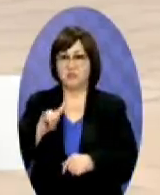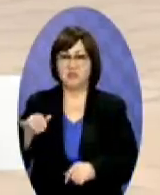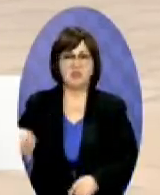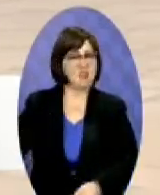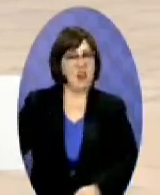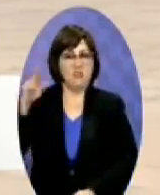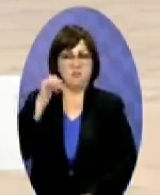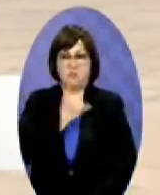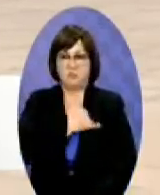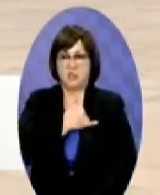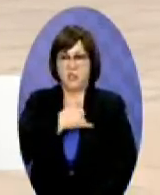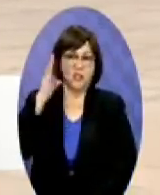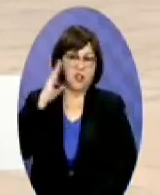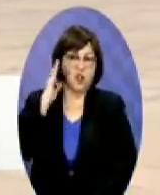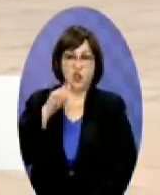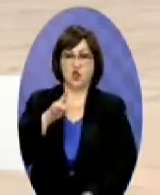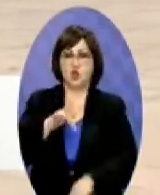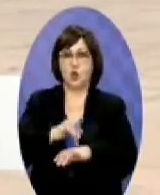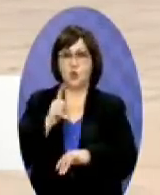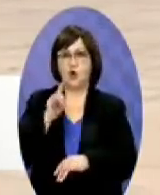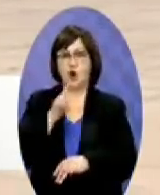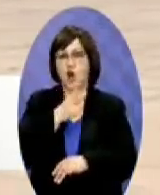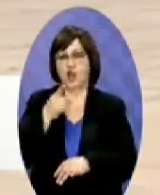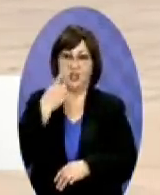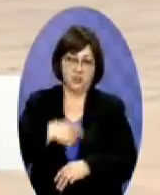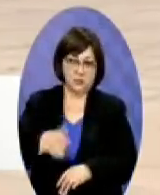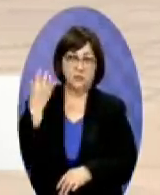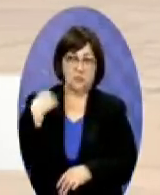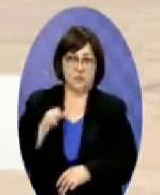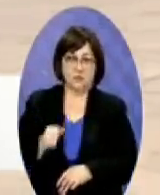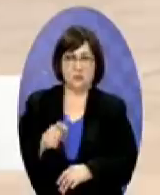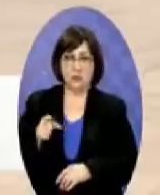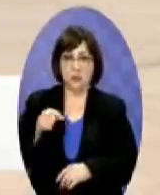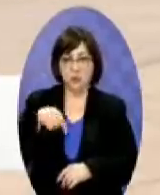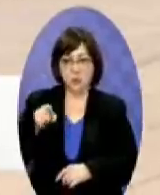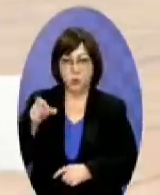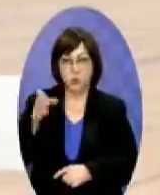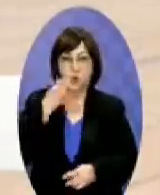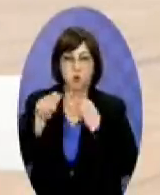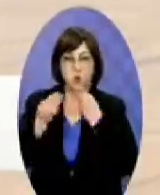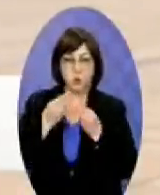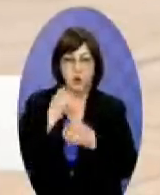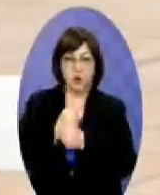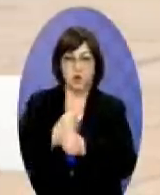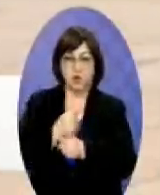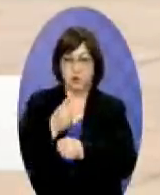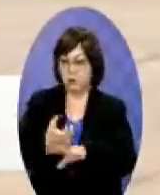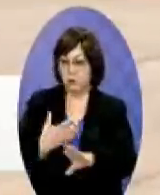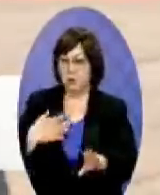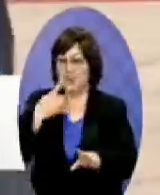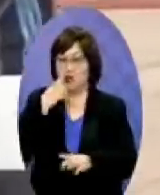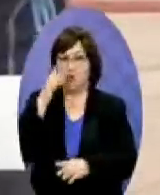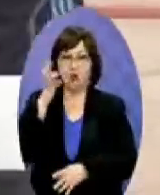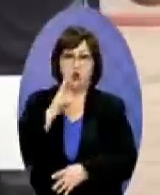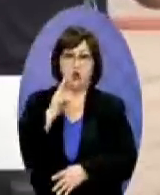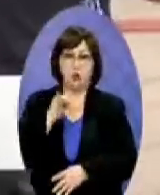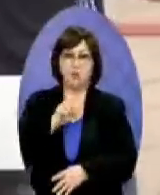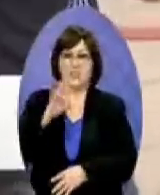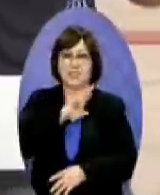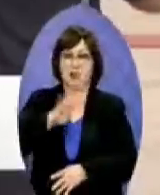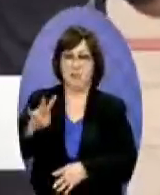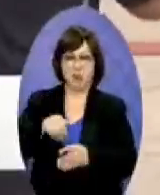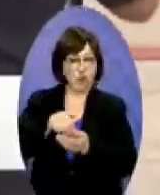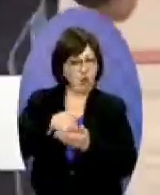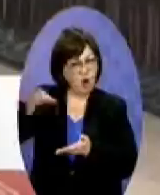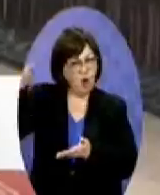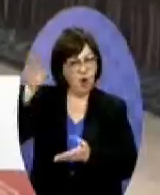болох цэргийн төв хорооны гишүүн байсан Фан Финхуг шүүх ажиллагаа эхлэхээс өмнө буюу өнгөрсөн онд Хятадын коммунист намаас түүнийг хөөх шийдвэрийг